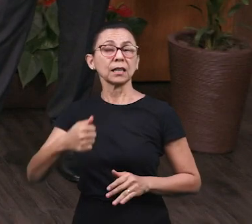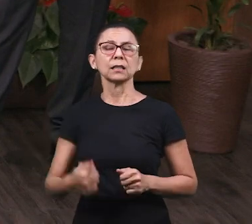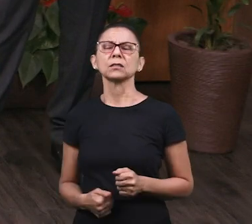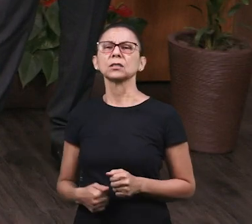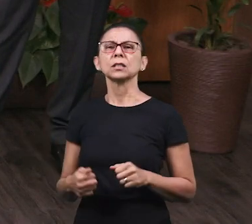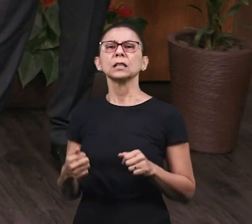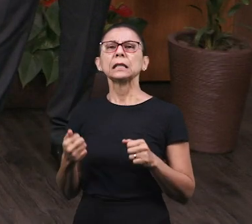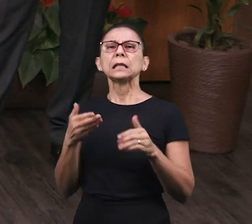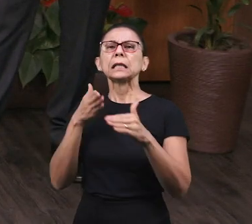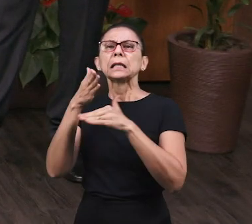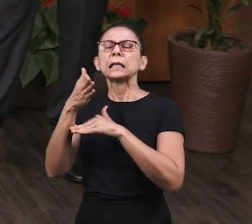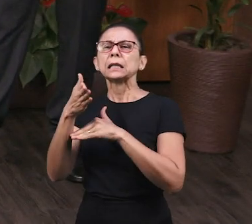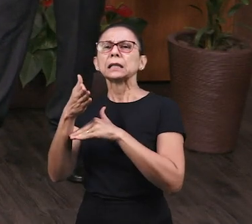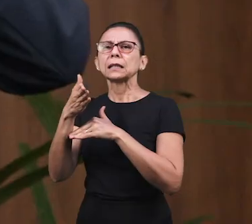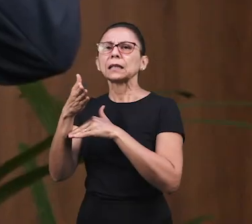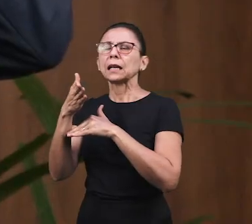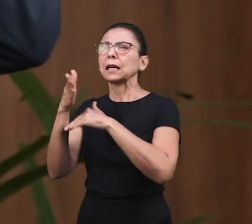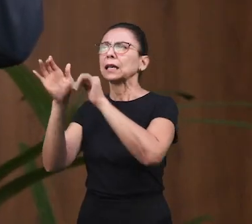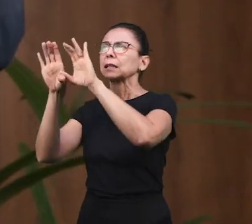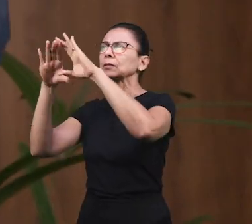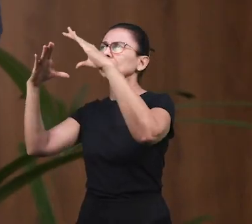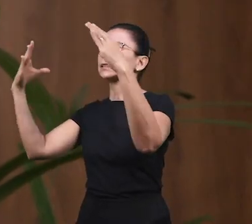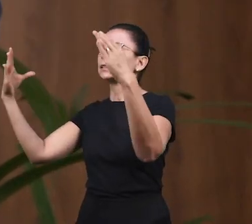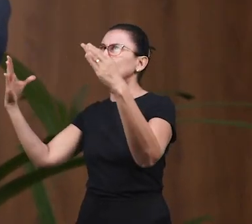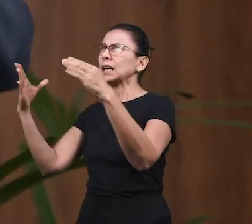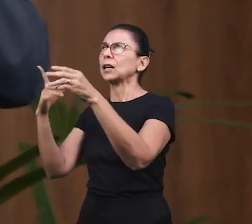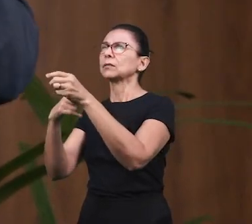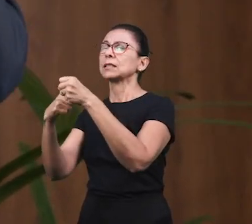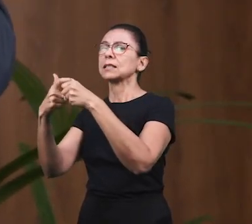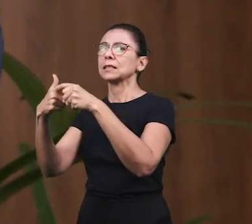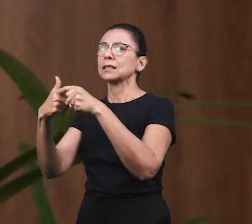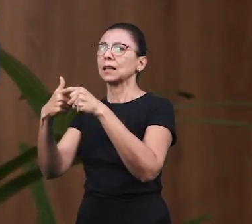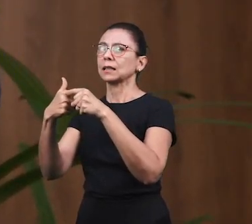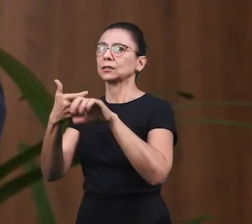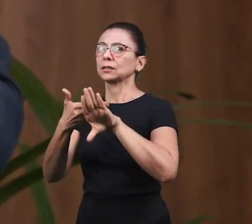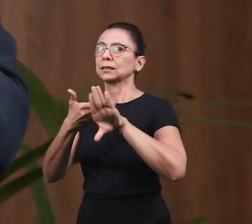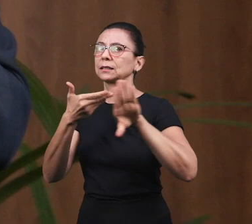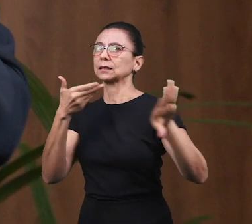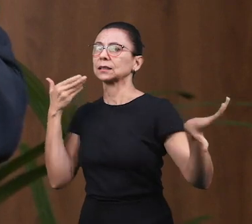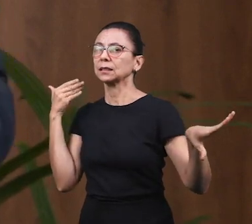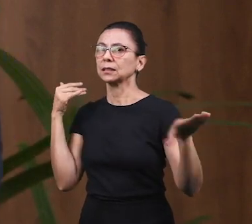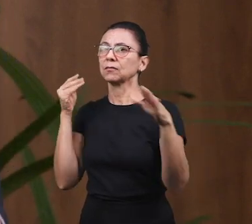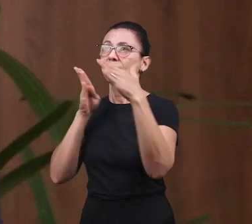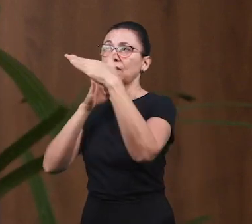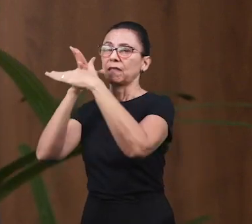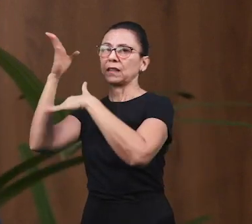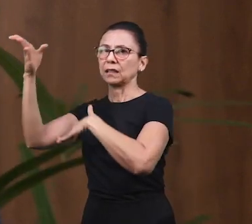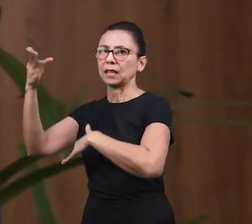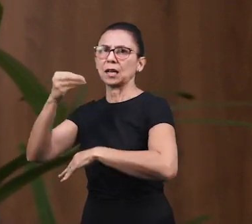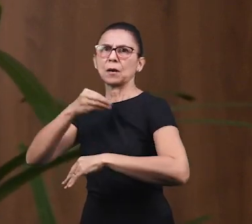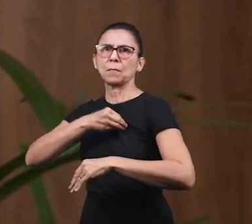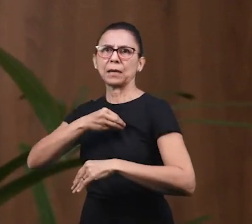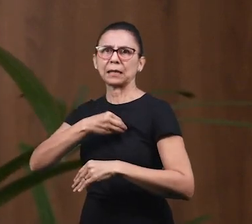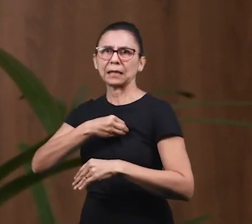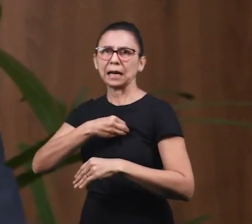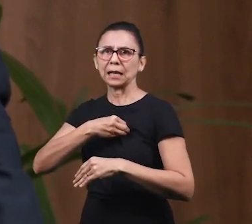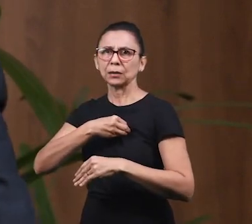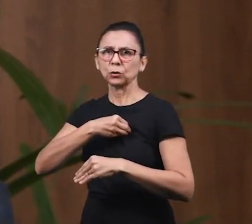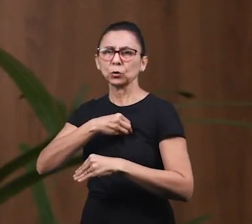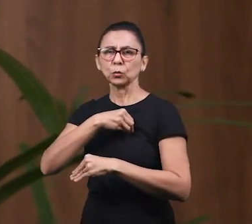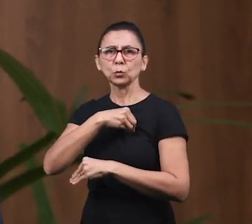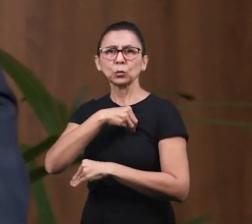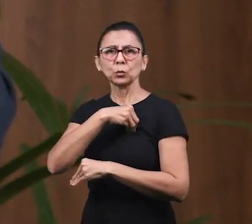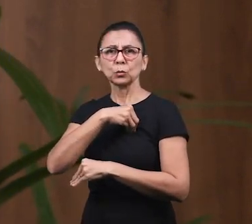en elle où, à l'éternité, dans la sainte ville, aucune chose qui